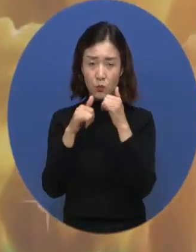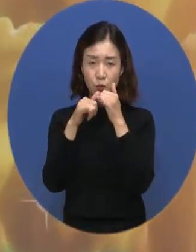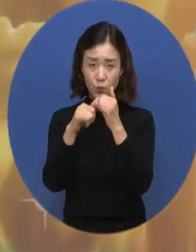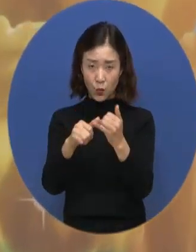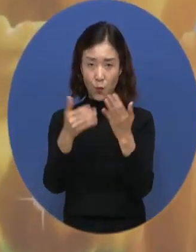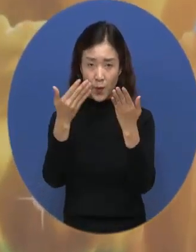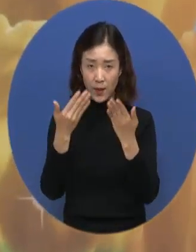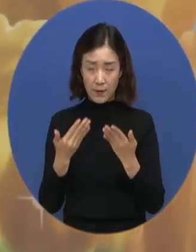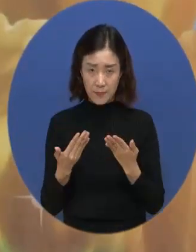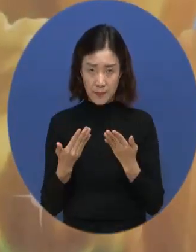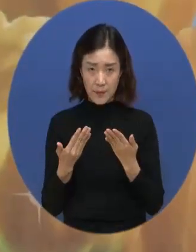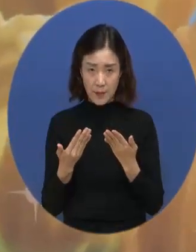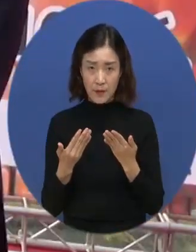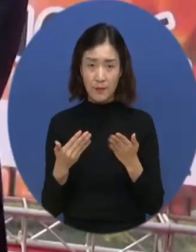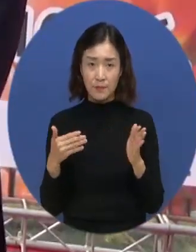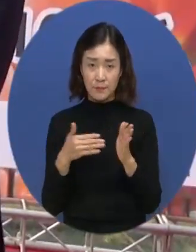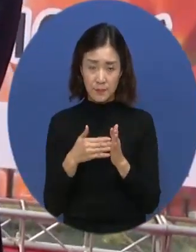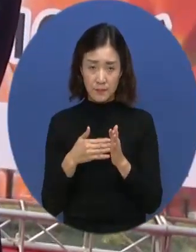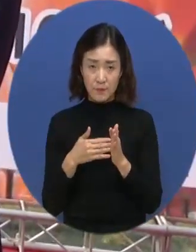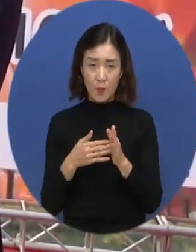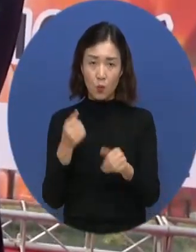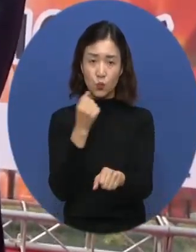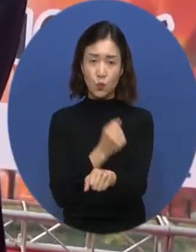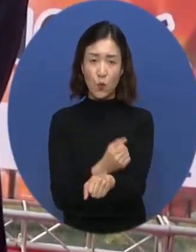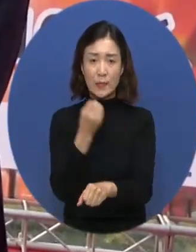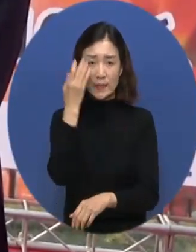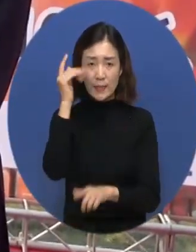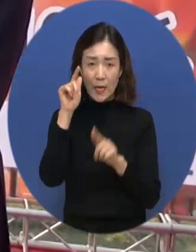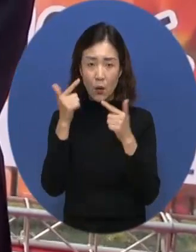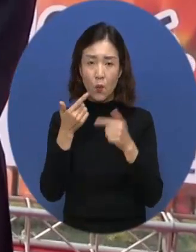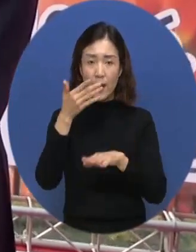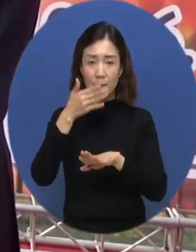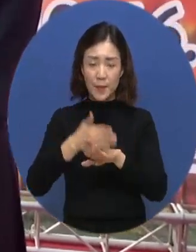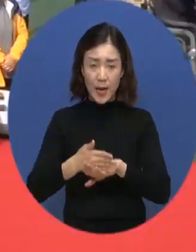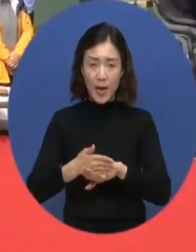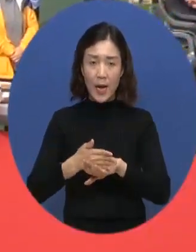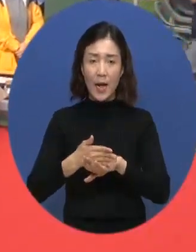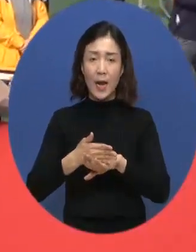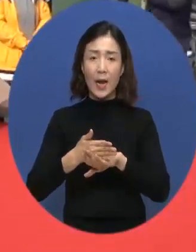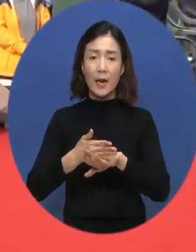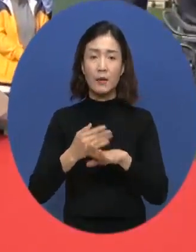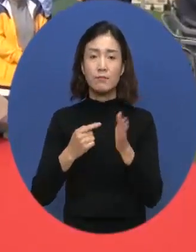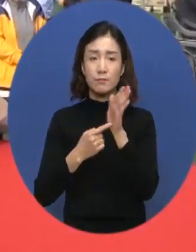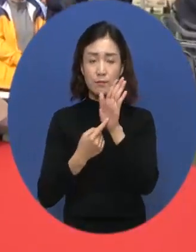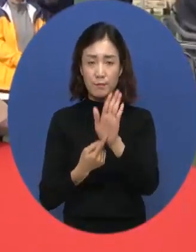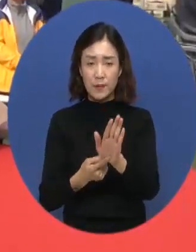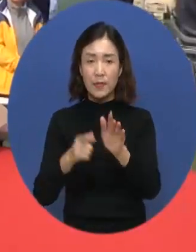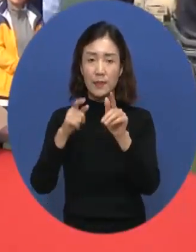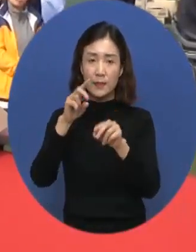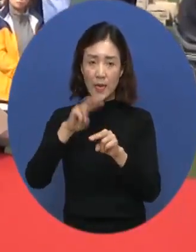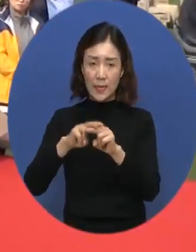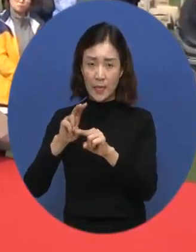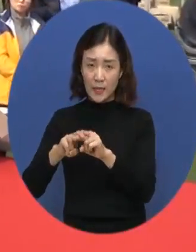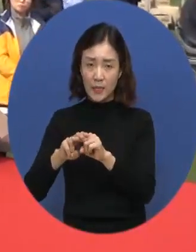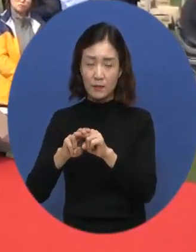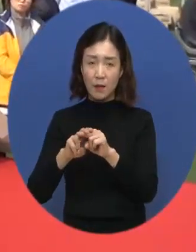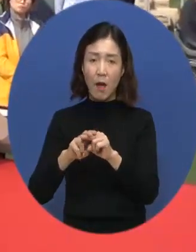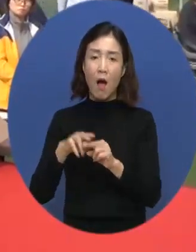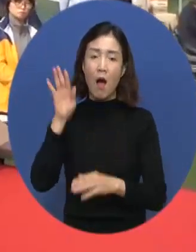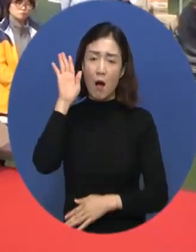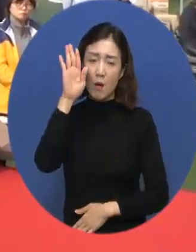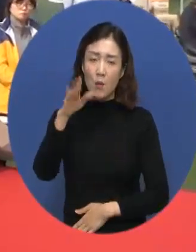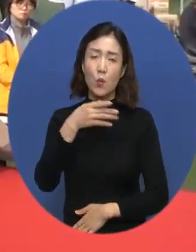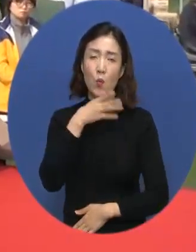하셨는데요. 노고를 잊지 않고 감사를 표하는 자리를 갖는 것은 분명 앞으로의 노인 복지를